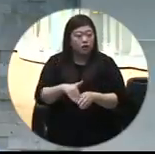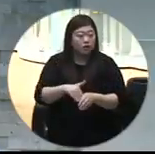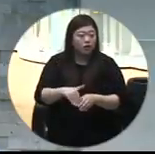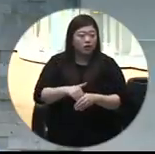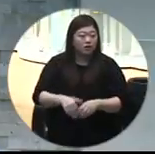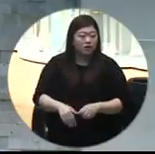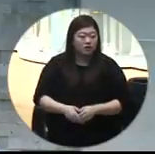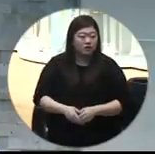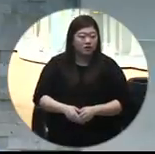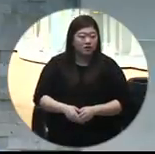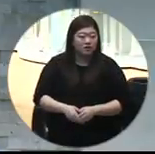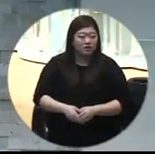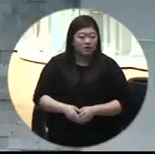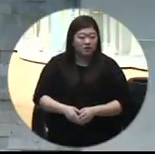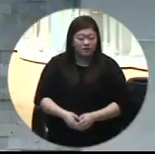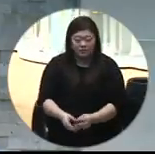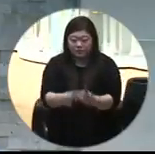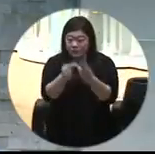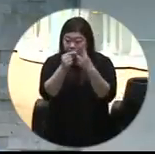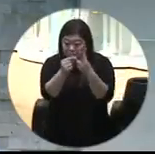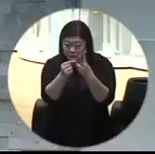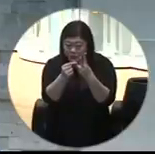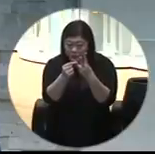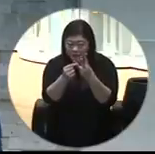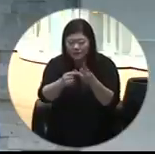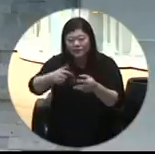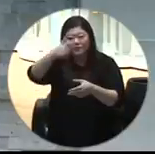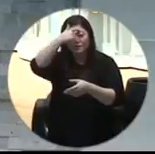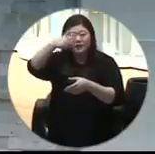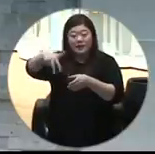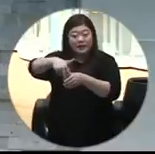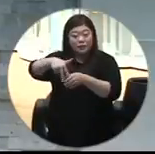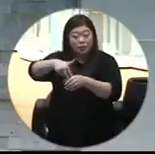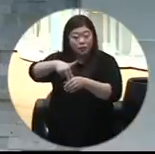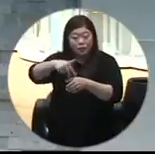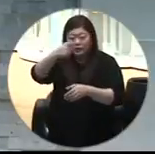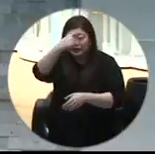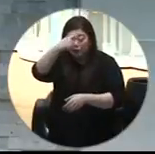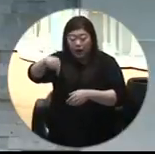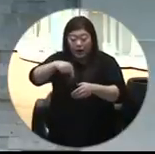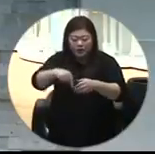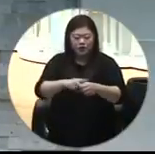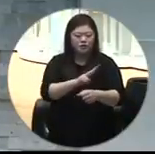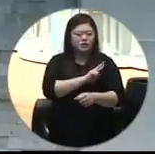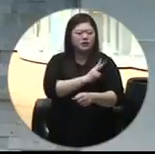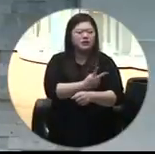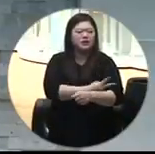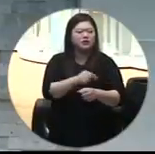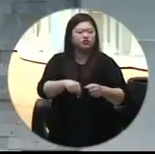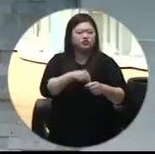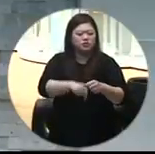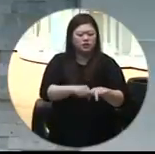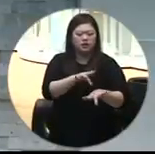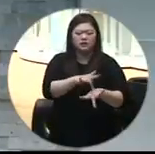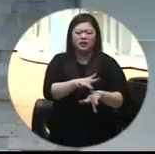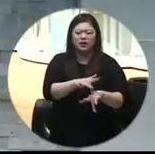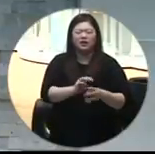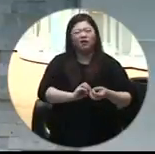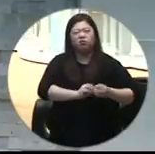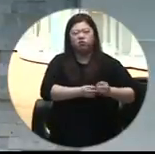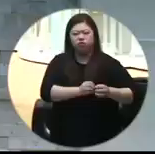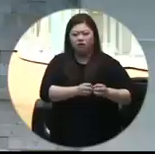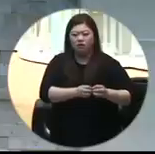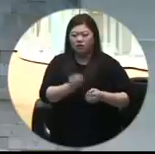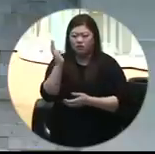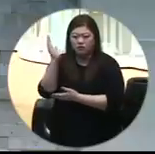세 번째는 기독교 이단 가운데서 귀신에 대해서 비성경적인 그러한